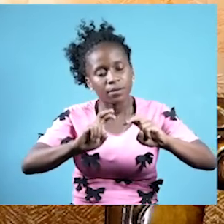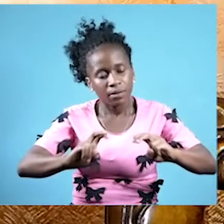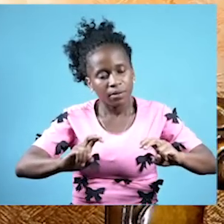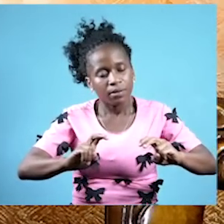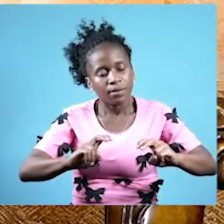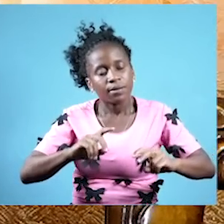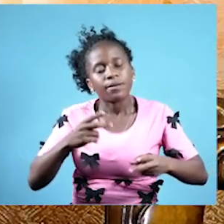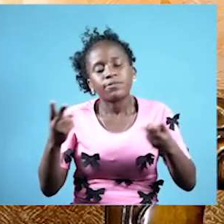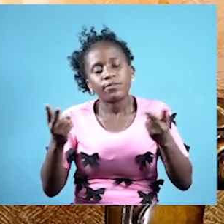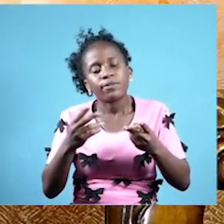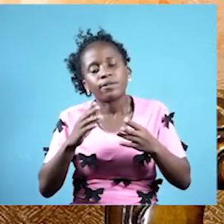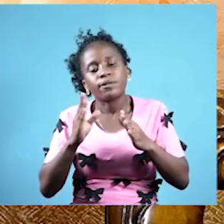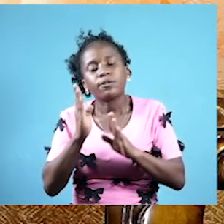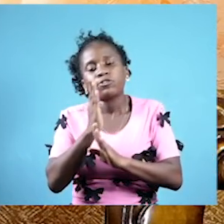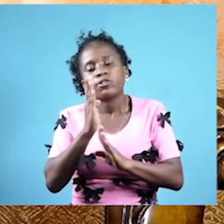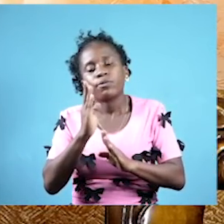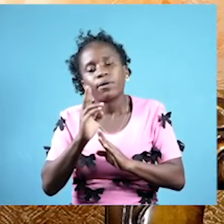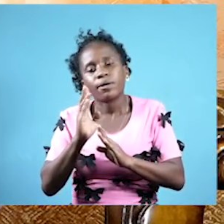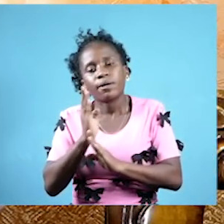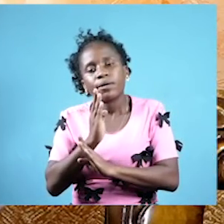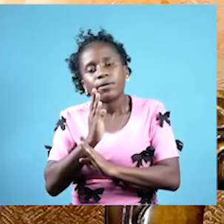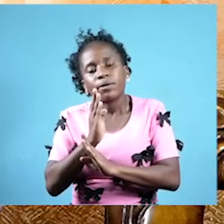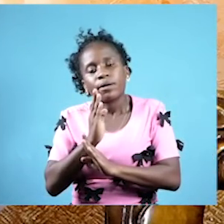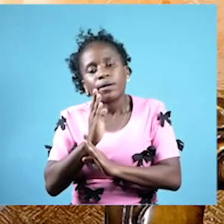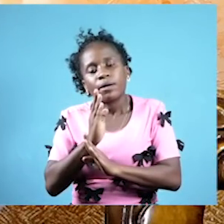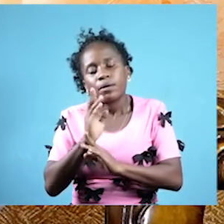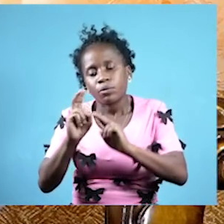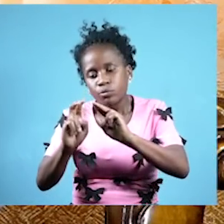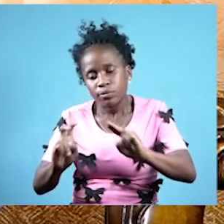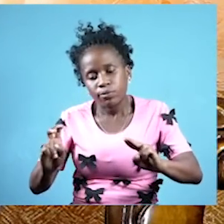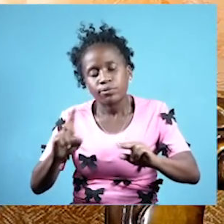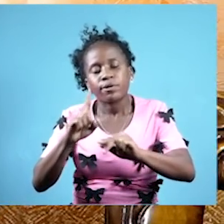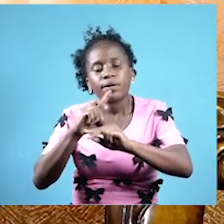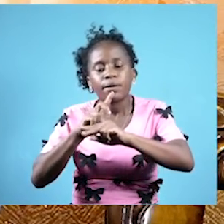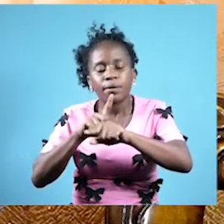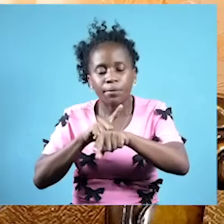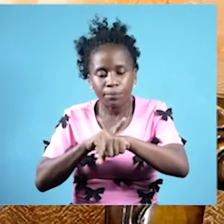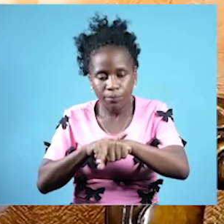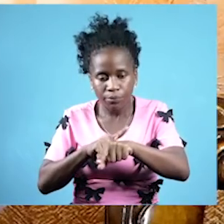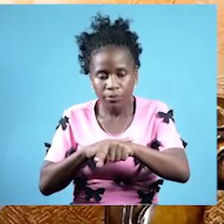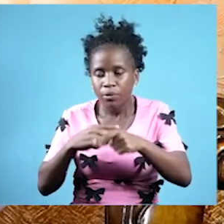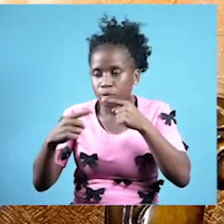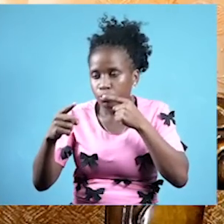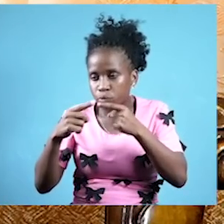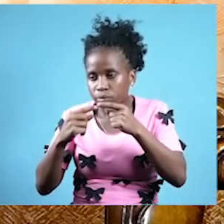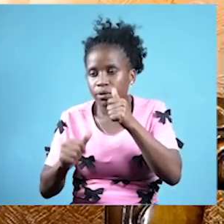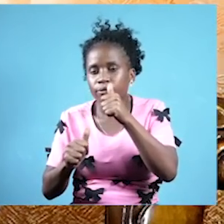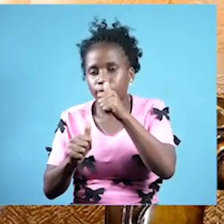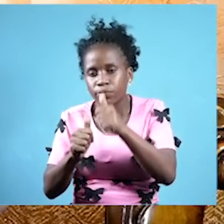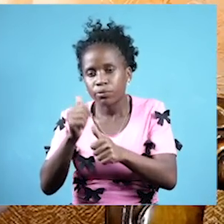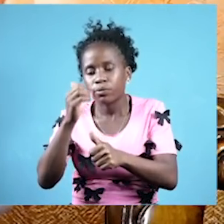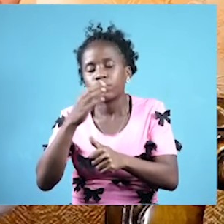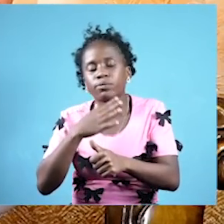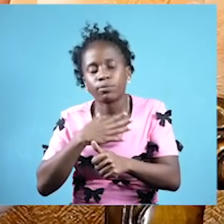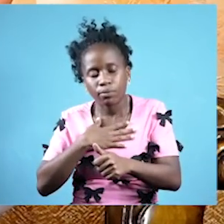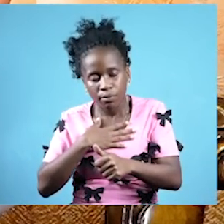nitatafuta, na huwa natafuta nafasi ya kwenda kukutana na viongozi wangu na kueleza kwamba